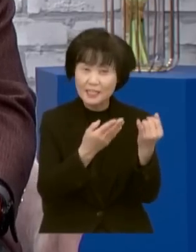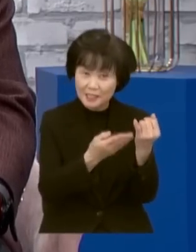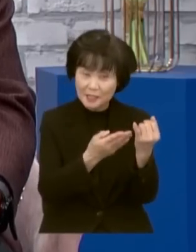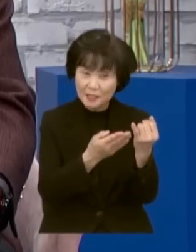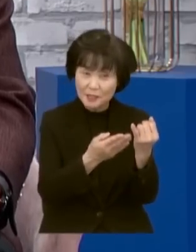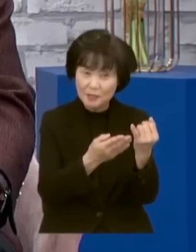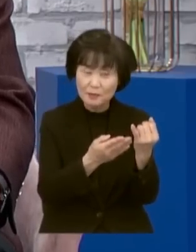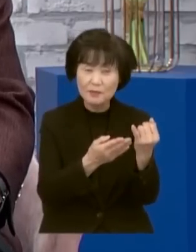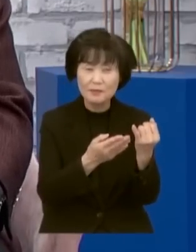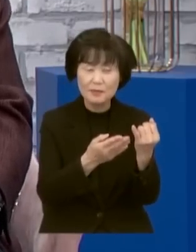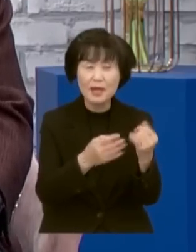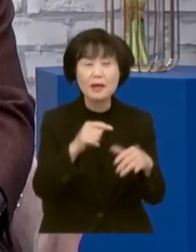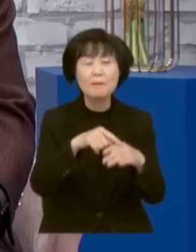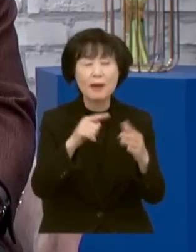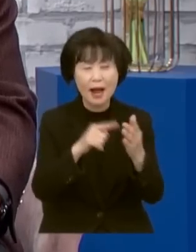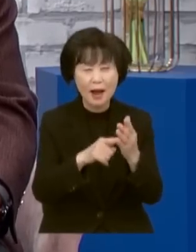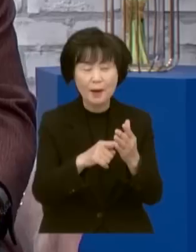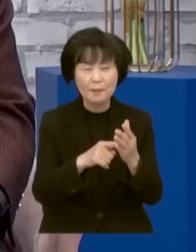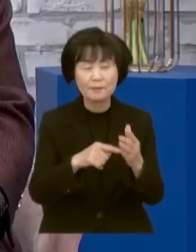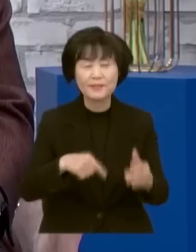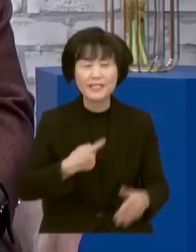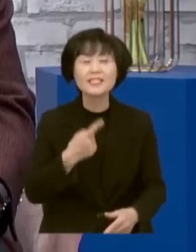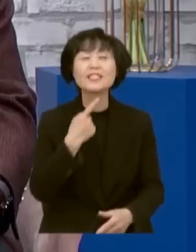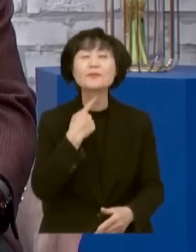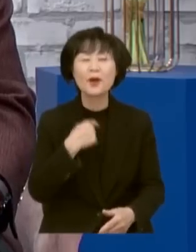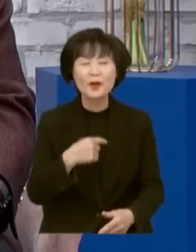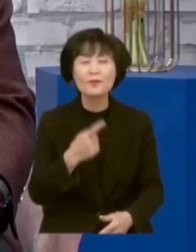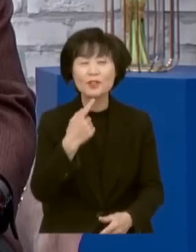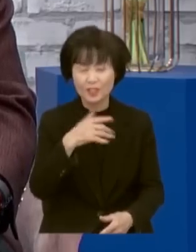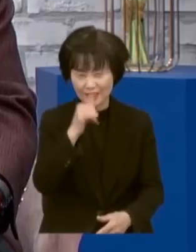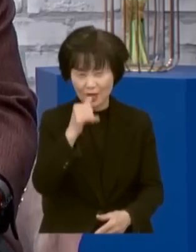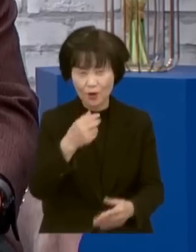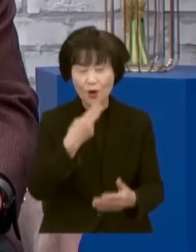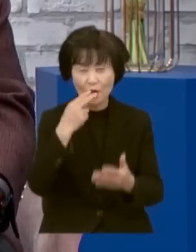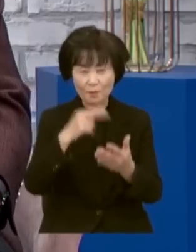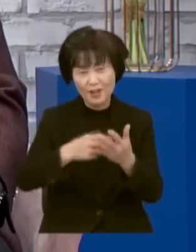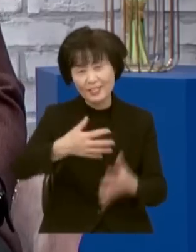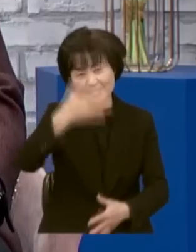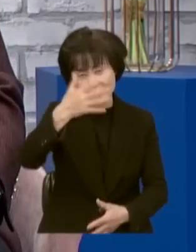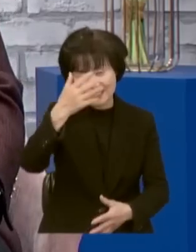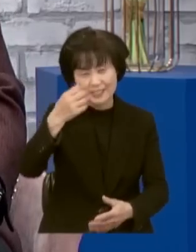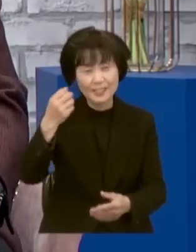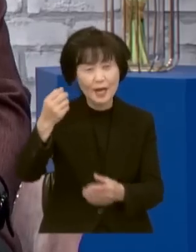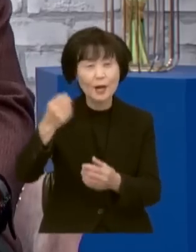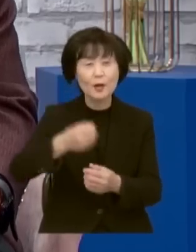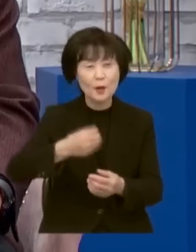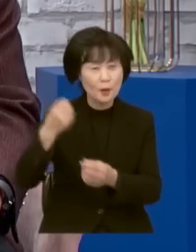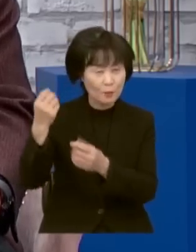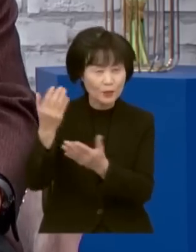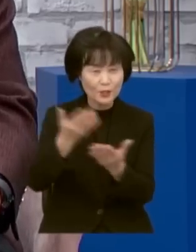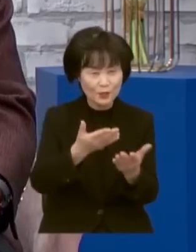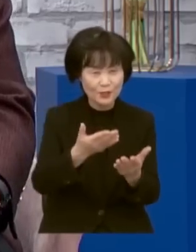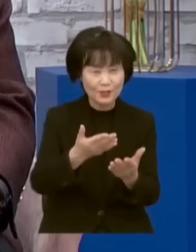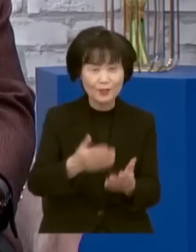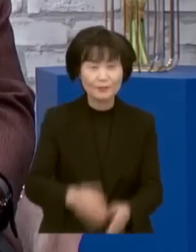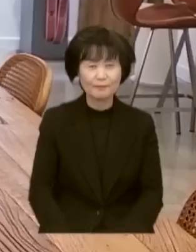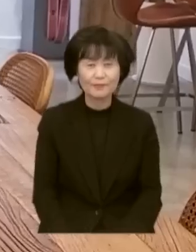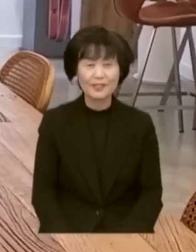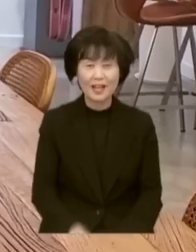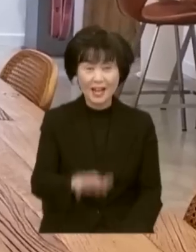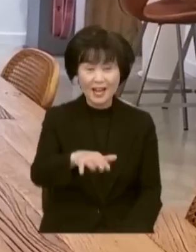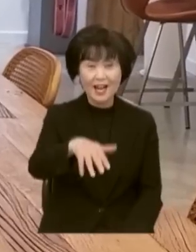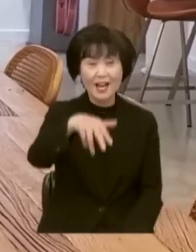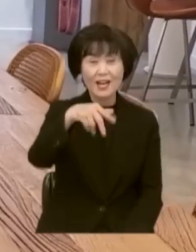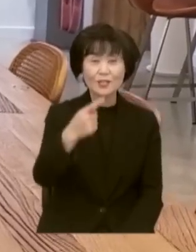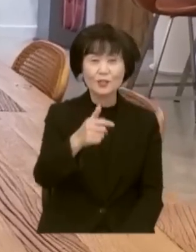먼저 겪어보셔서 아신다고 그러면서 편지를 하나 보내셨어요. 동영상? 네네, 네. 동영상을 한번 보시죠. 네.